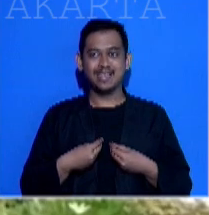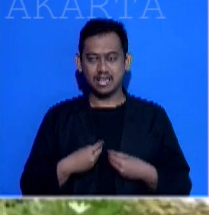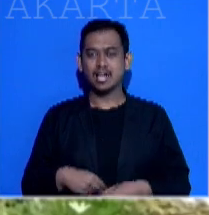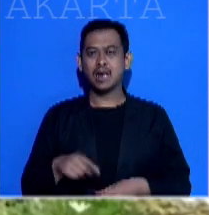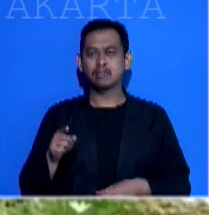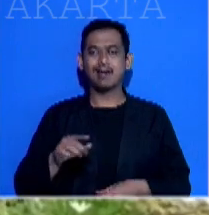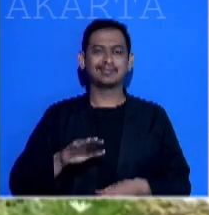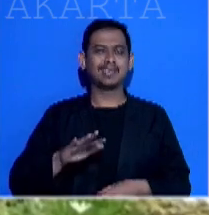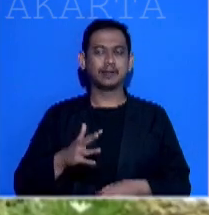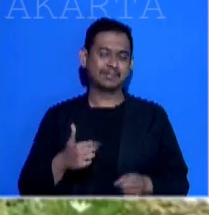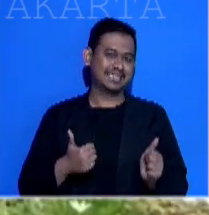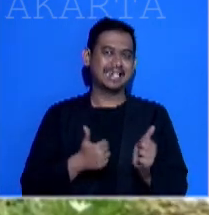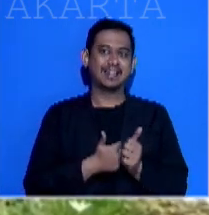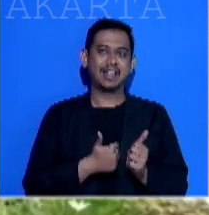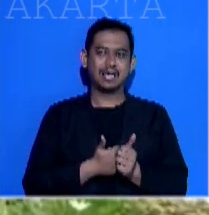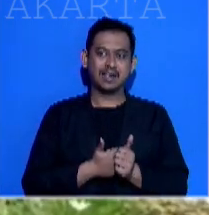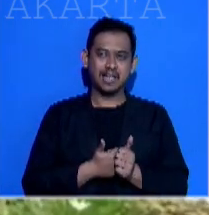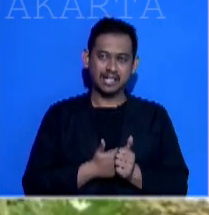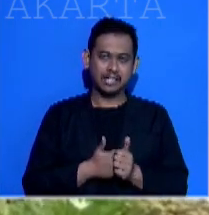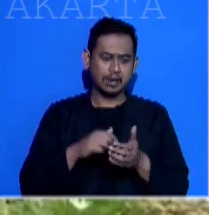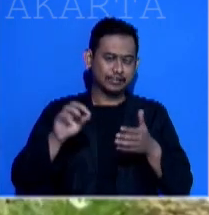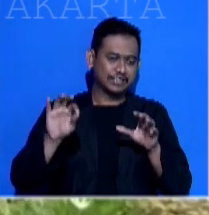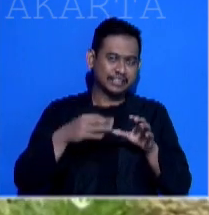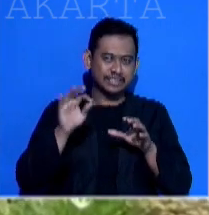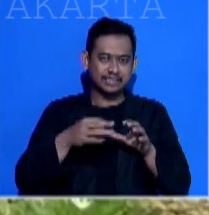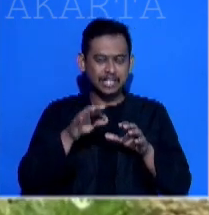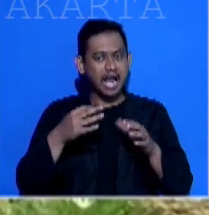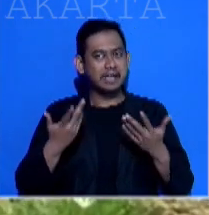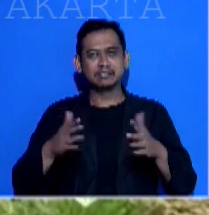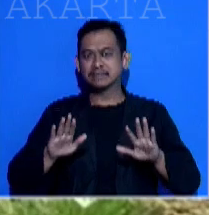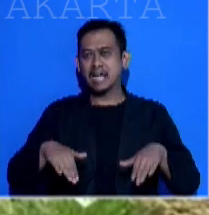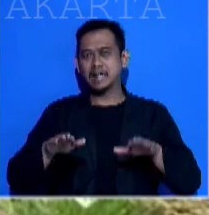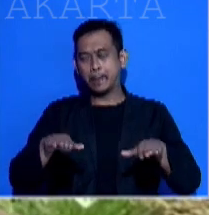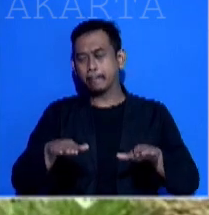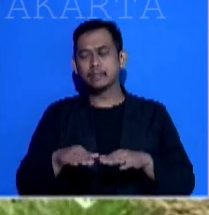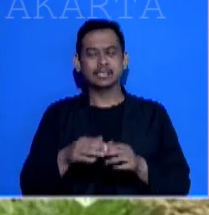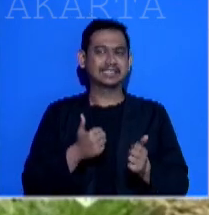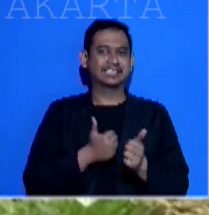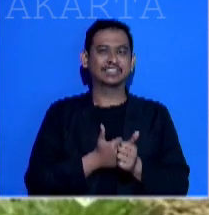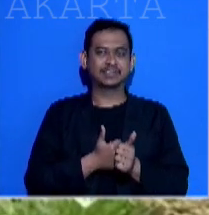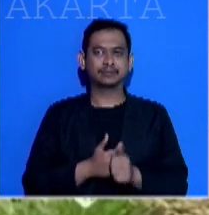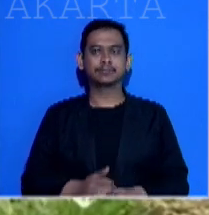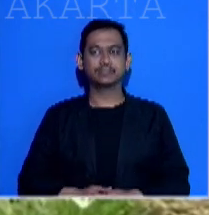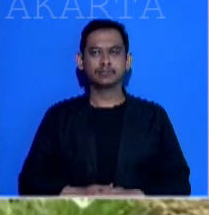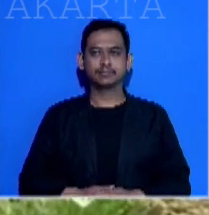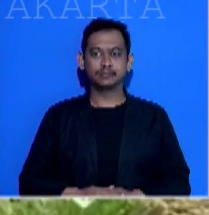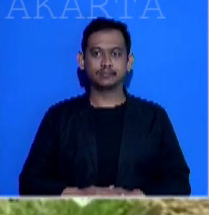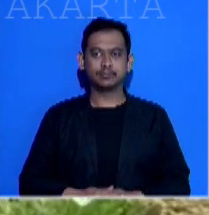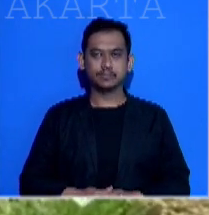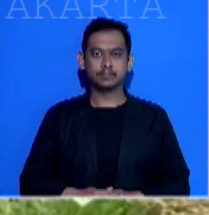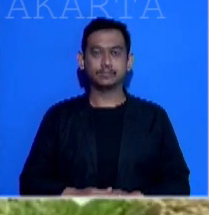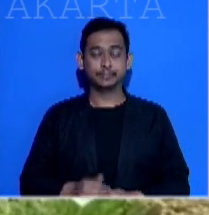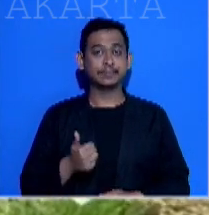yang merajut, kemudian menjadi pendulang, dan juga ada yang membakar. Jadi mereka mengikuti semua pembinaan karena